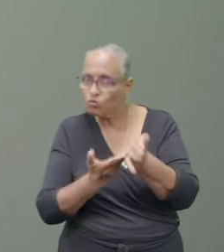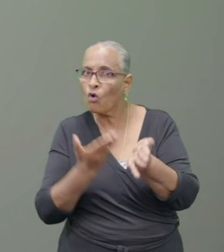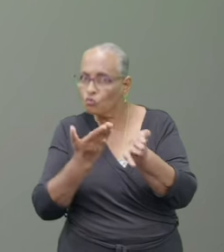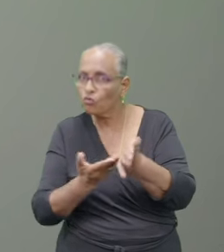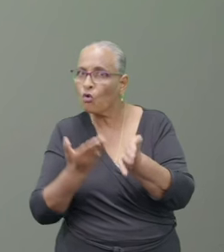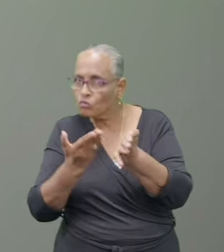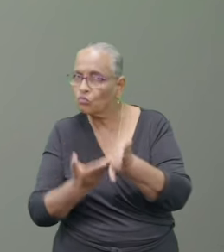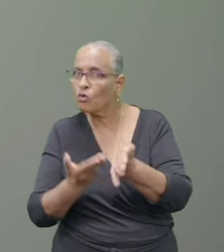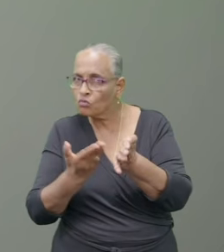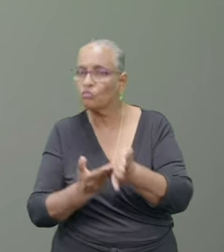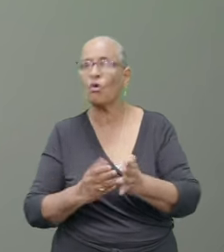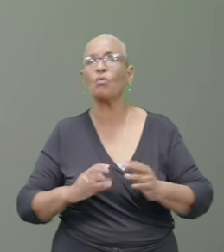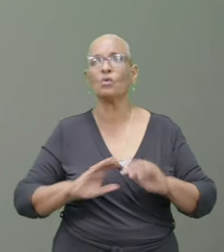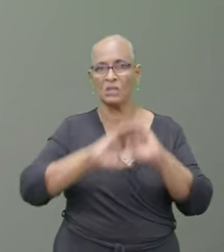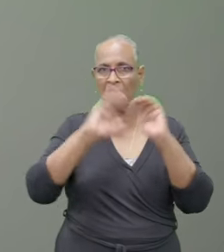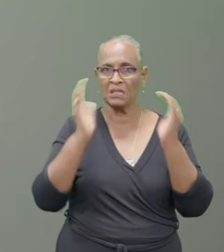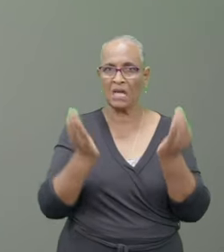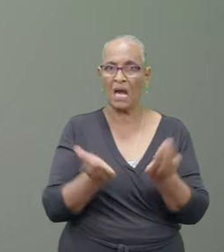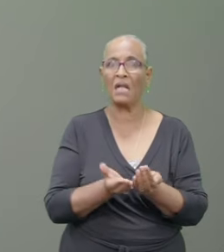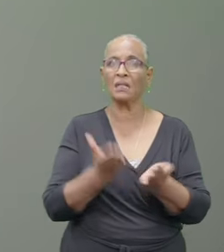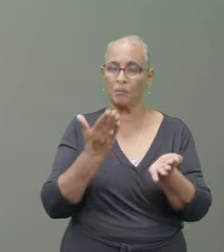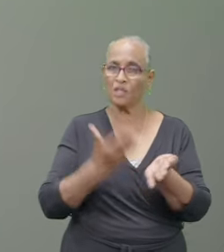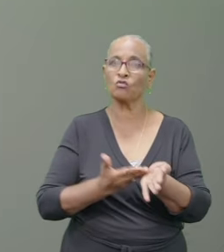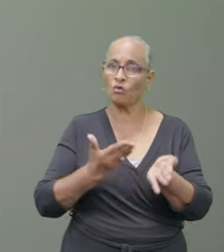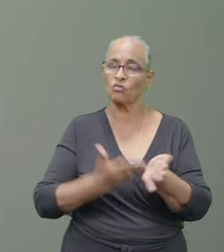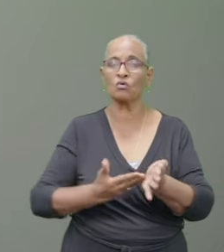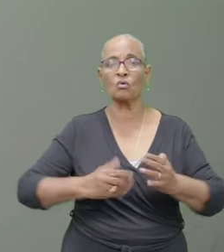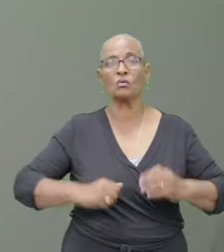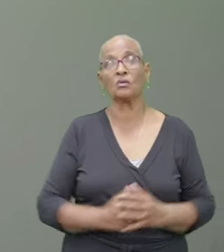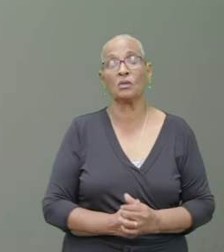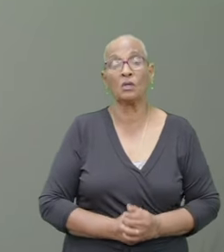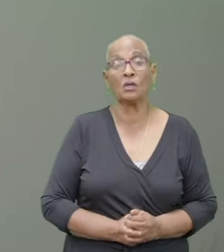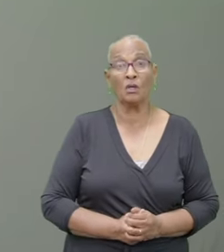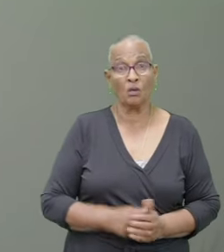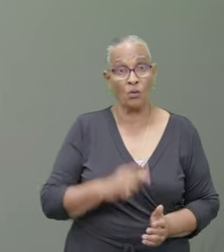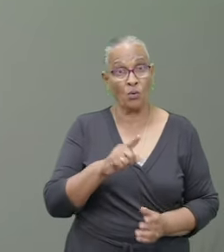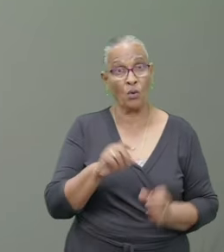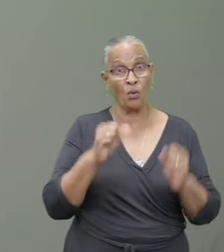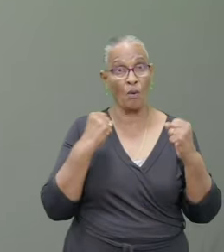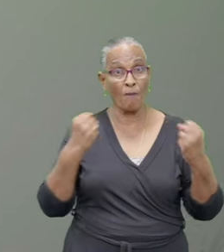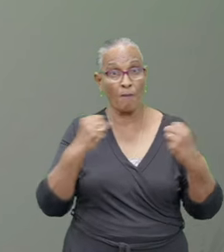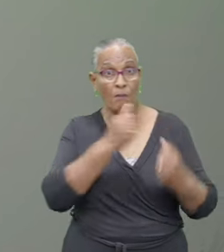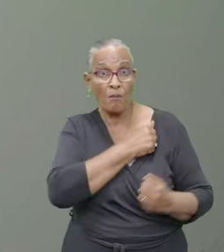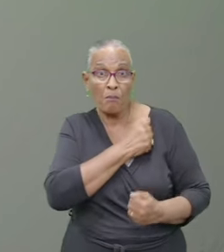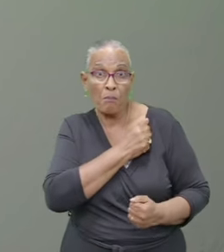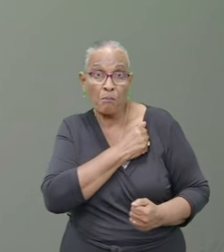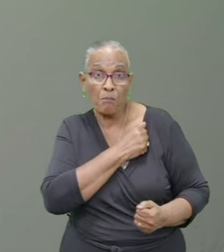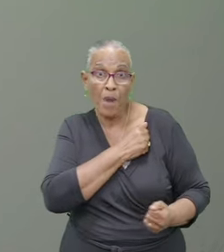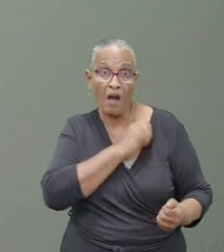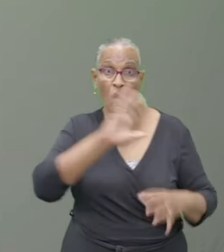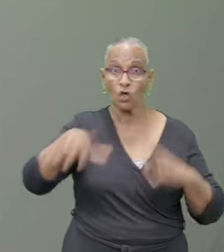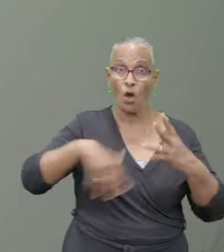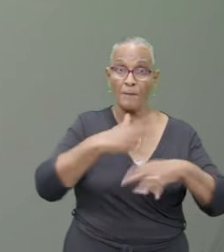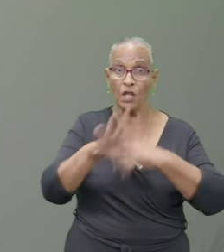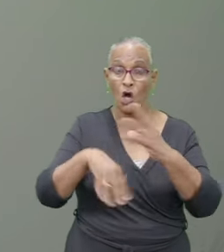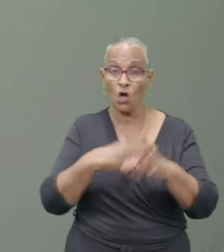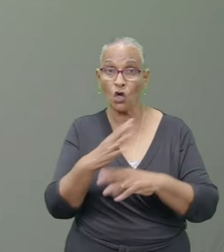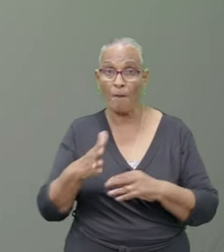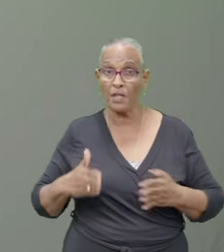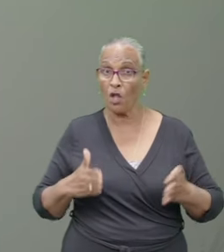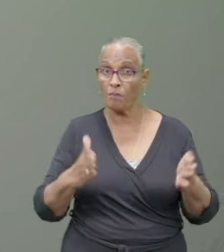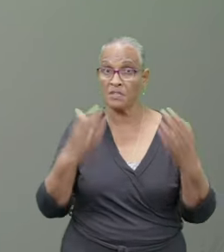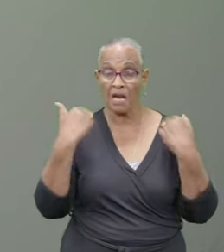algemene toelage. U bent bang voor de reacties. Wij zijn natuurlijk, wij weten nog niet welke reacties daar zullen ontstaan. Maar